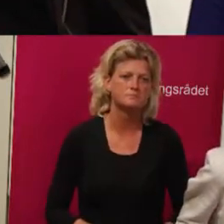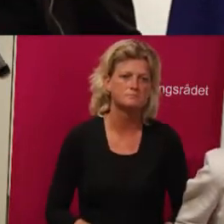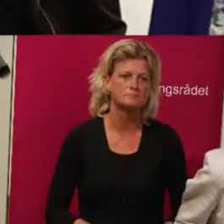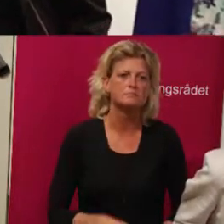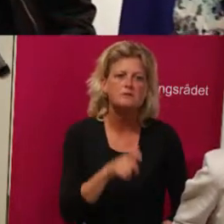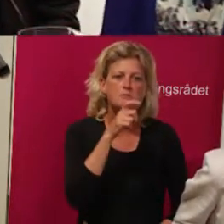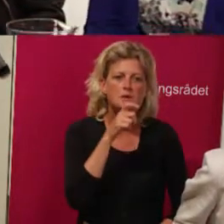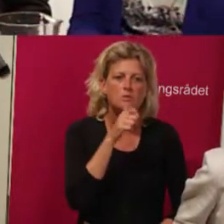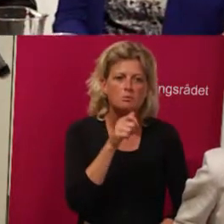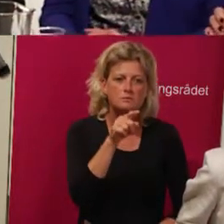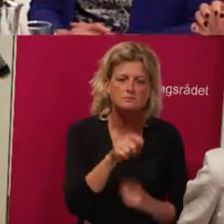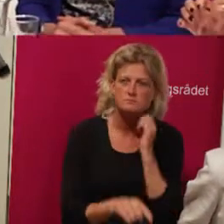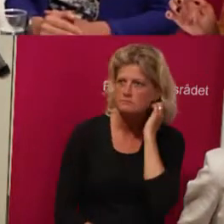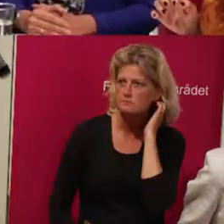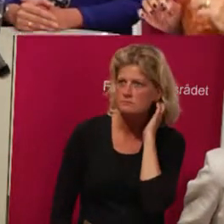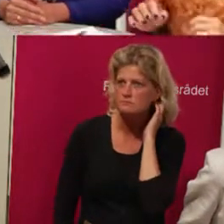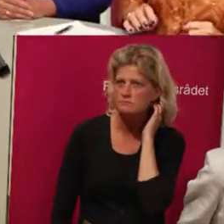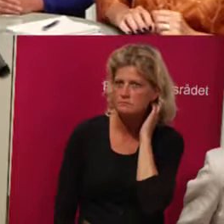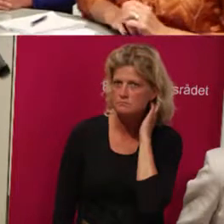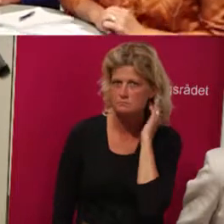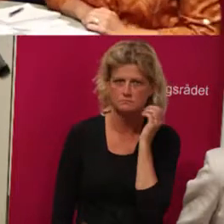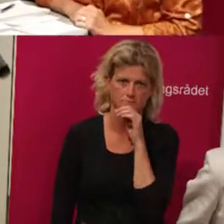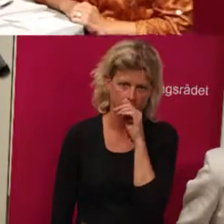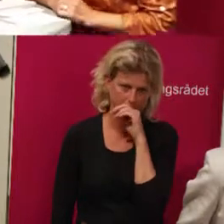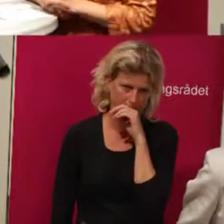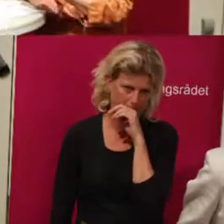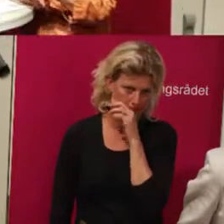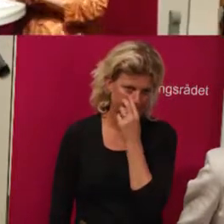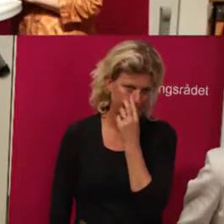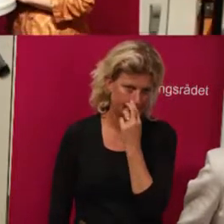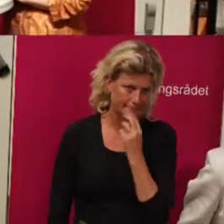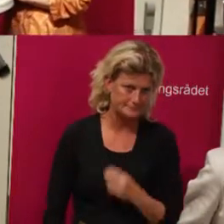En mick kanske där. Ja, du ska också, Torsten.